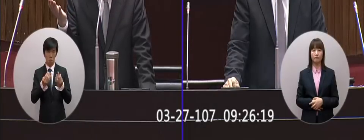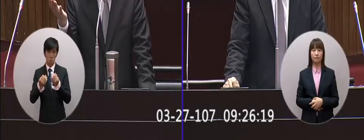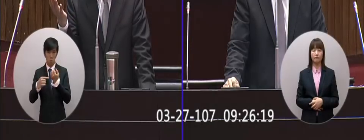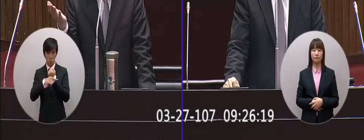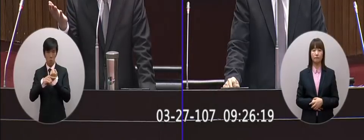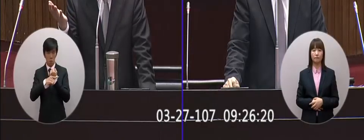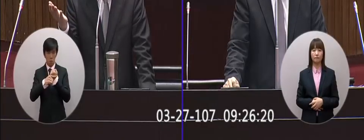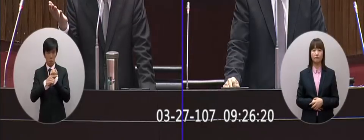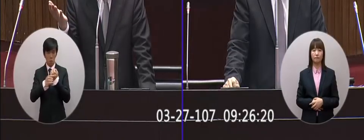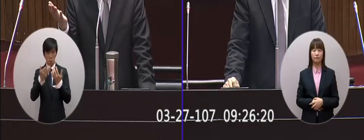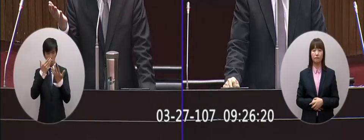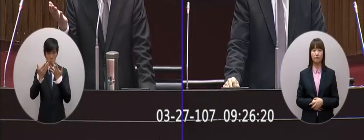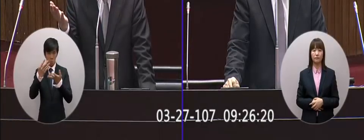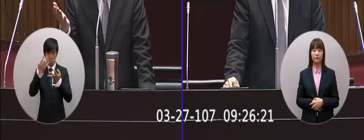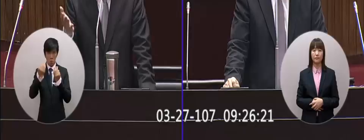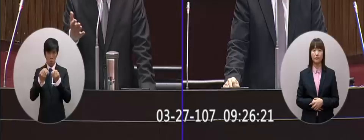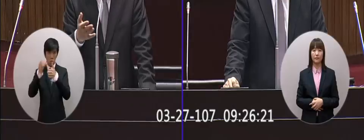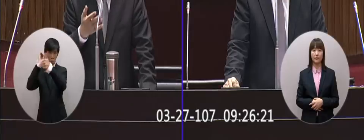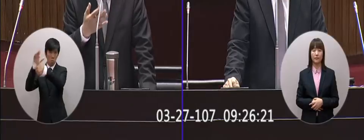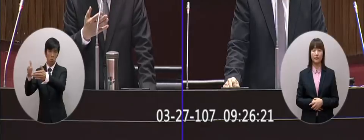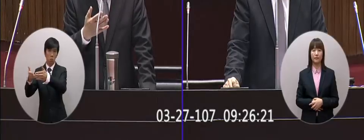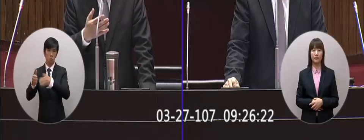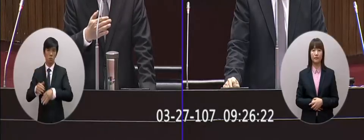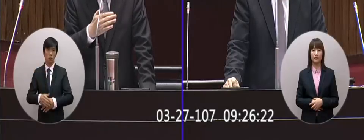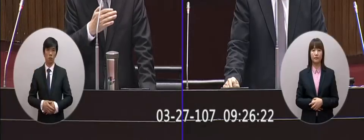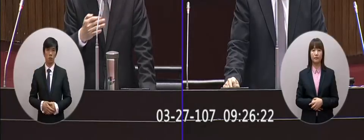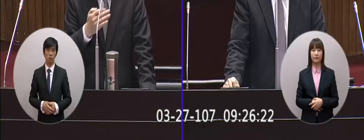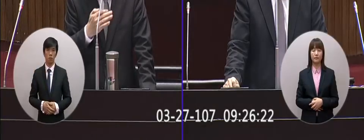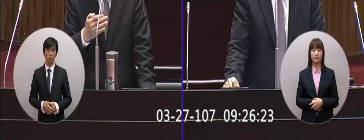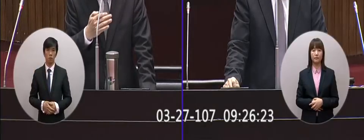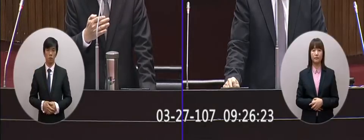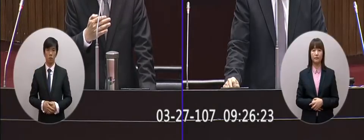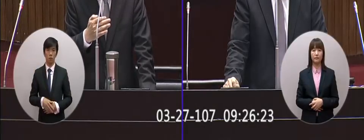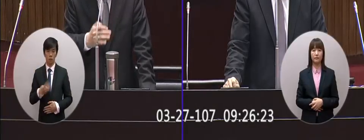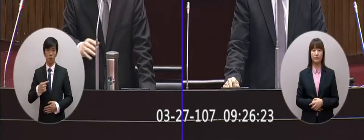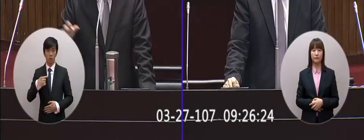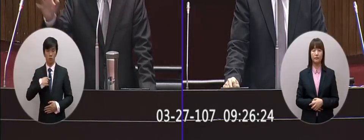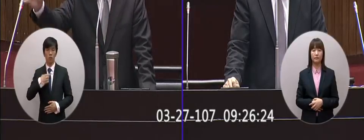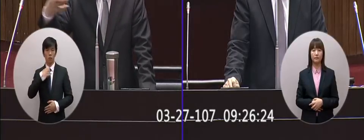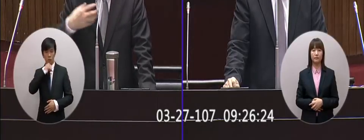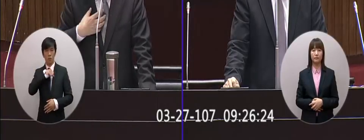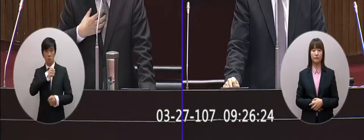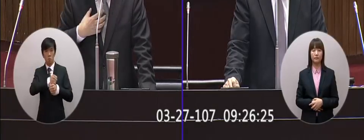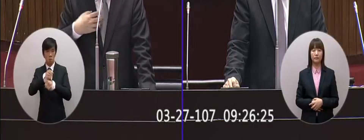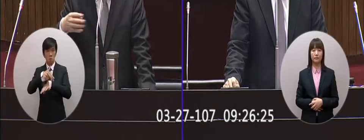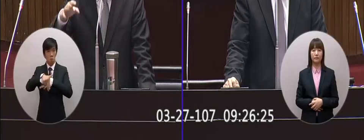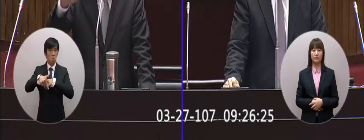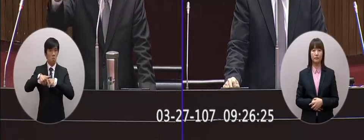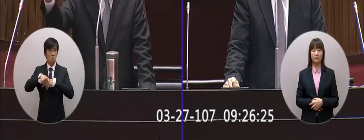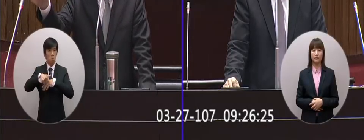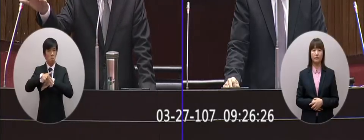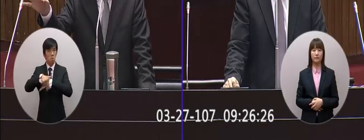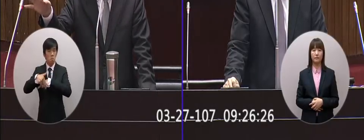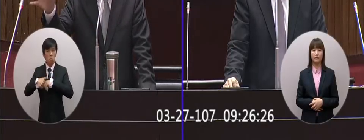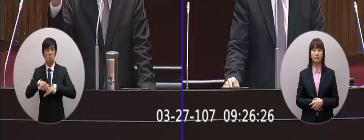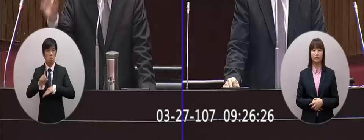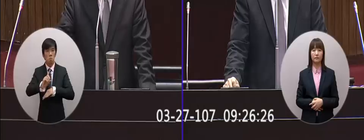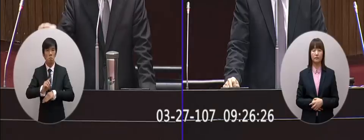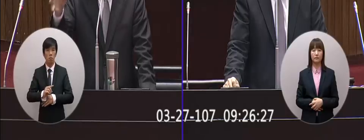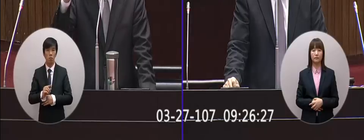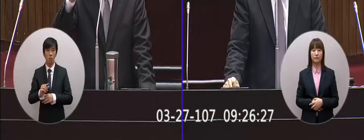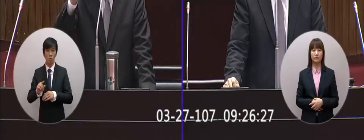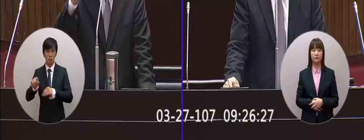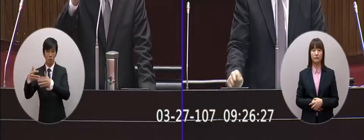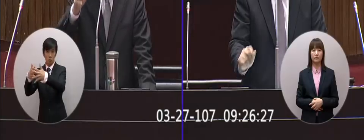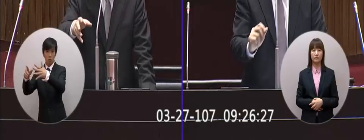数字给美国啊。那么同时呢，我们的因应之道是什么？因为美国不是针对台湾，也不是针对其他的国家，它